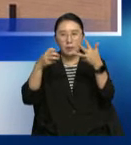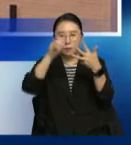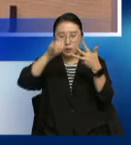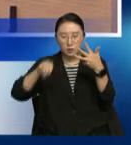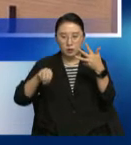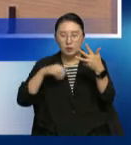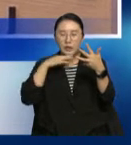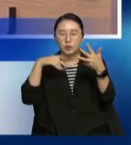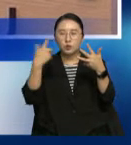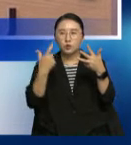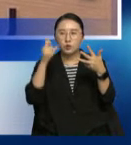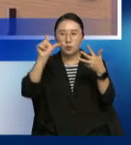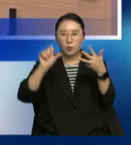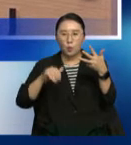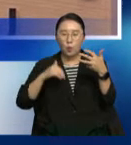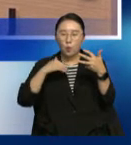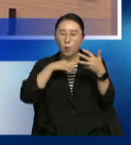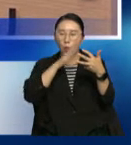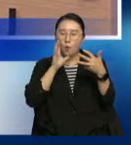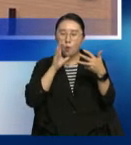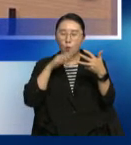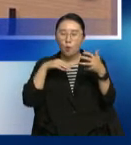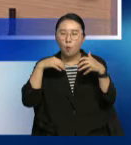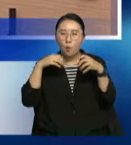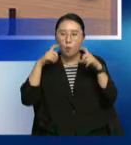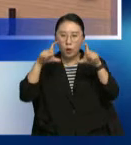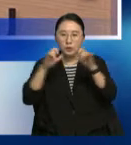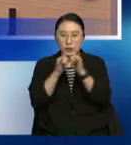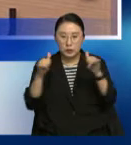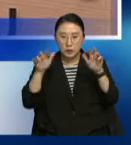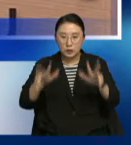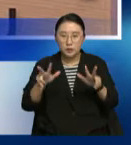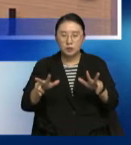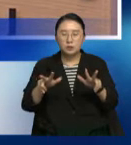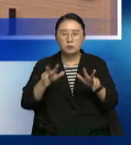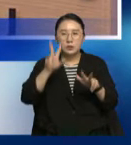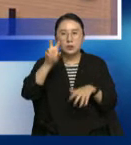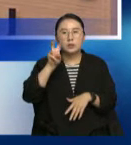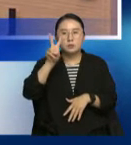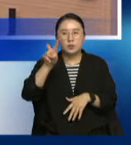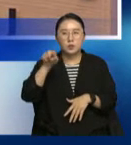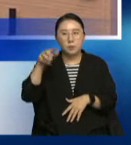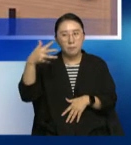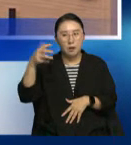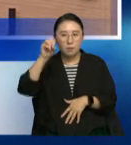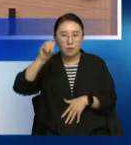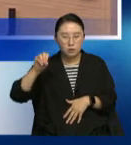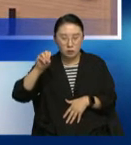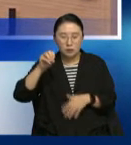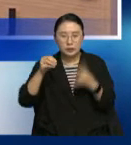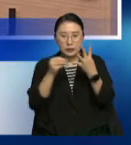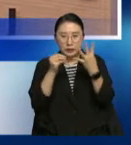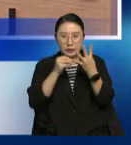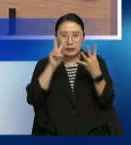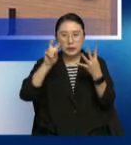65세 이상 확진 자는 탈을 3쪽 22.8% 넷째주